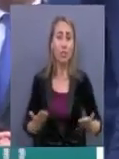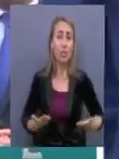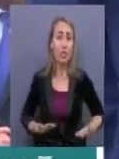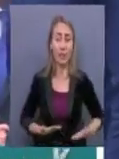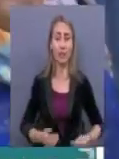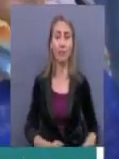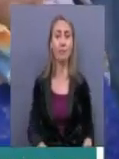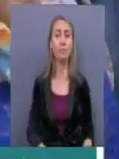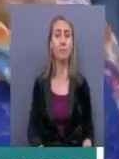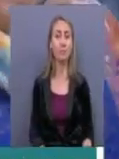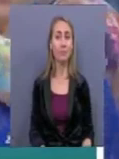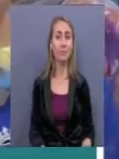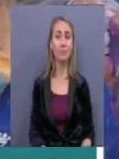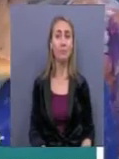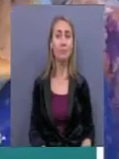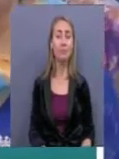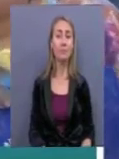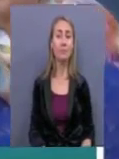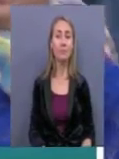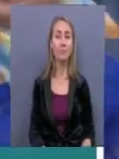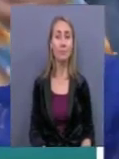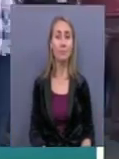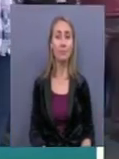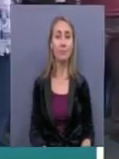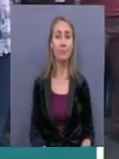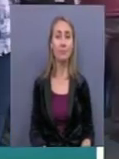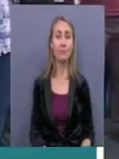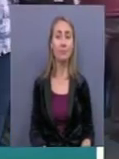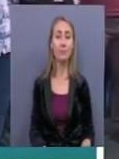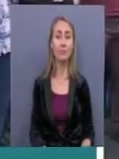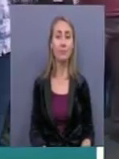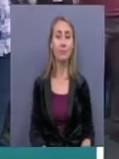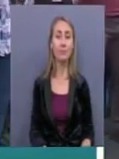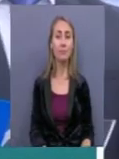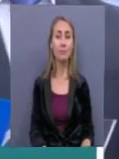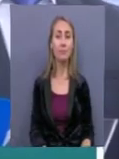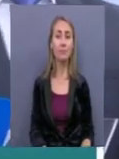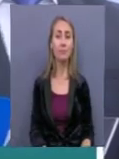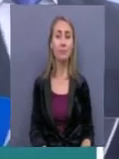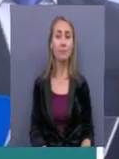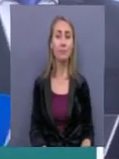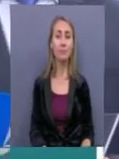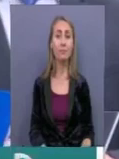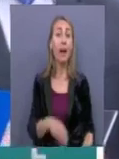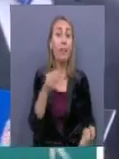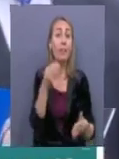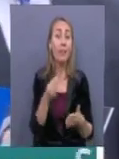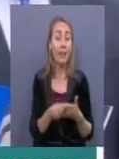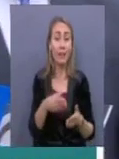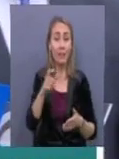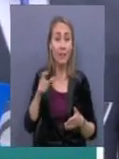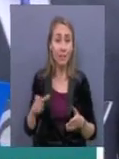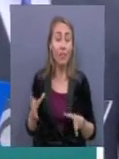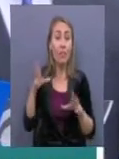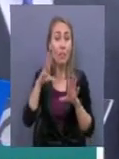көкшетаулықтарға 470 пәтер табысталады деп жоспарланып отыр. Құрметті жерлестер, сіздерді көптен күткен